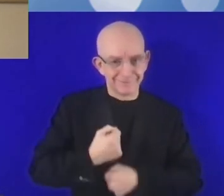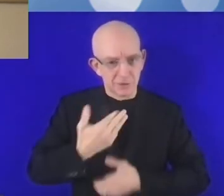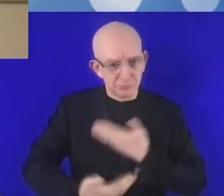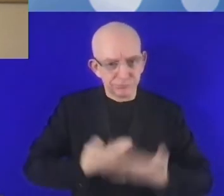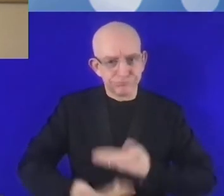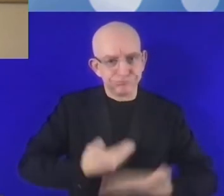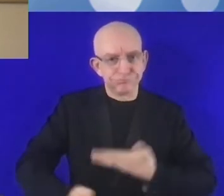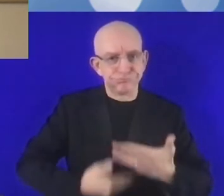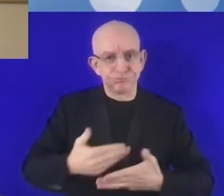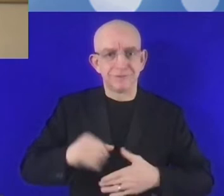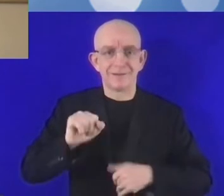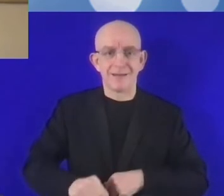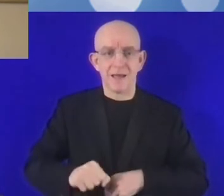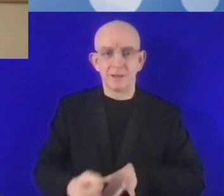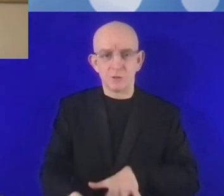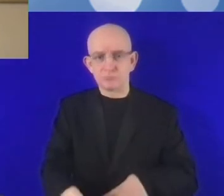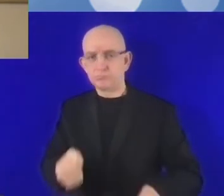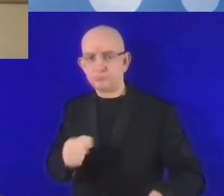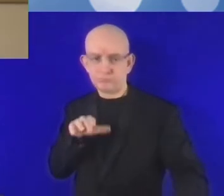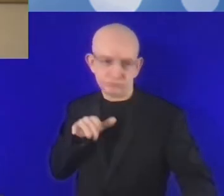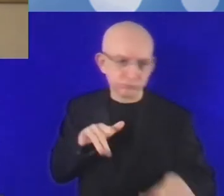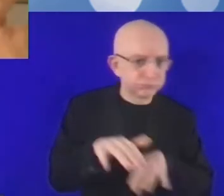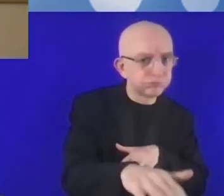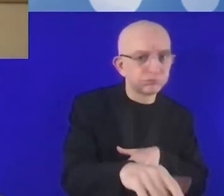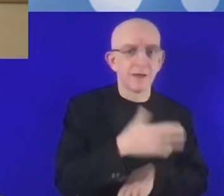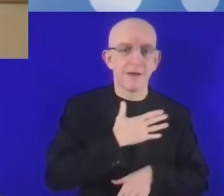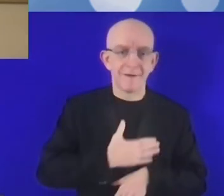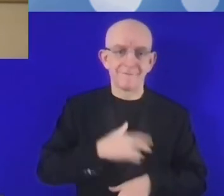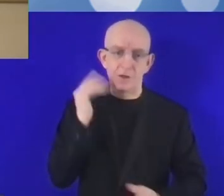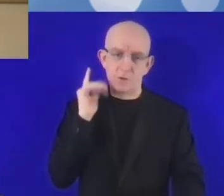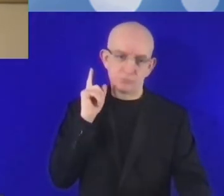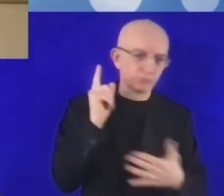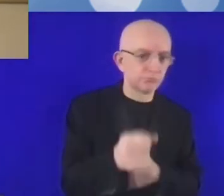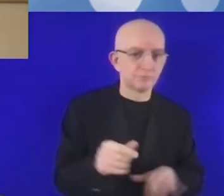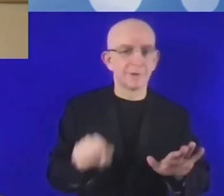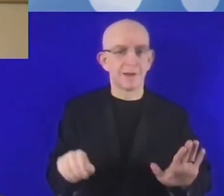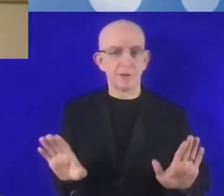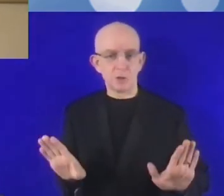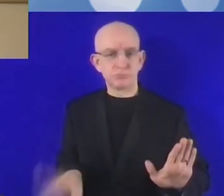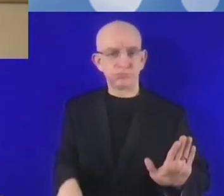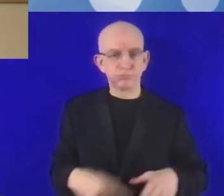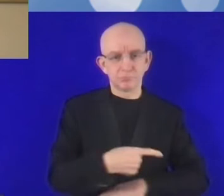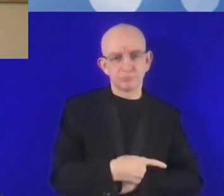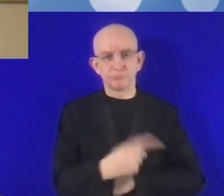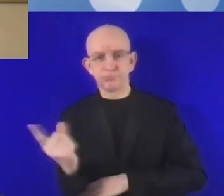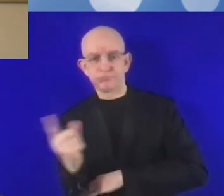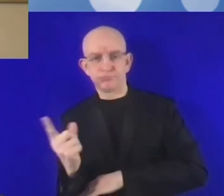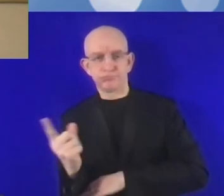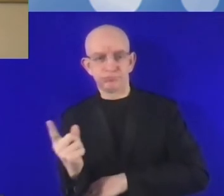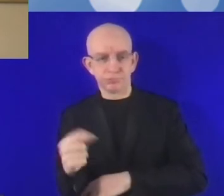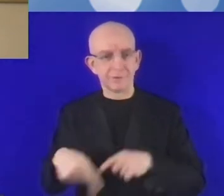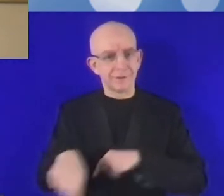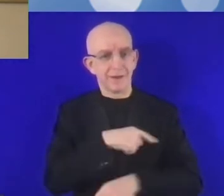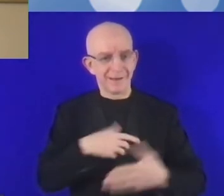atteindre d'ici 2030. Nous voulons accélérer ce processus et nous voulons coopérer avec les différents acteurs qui